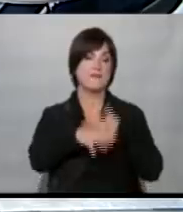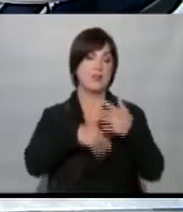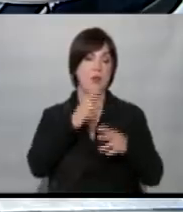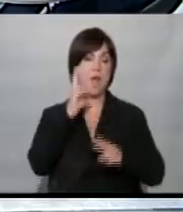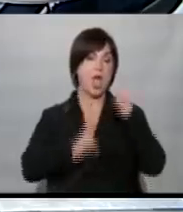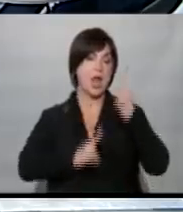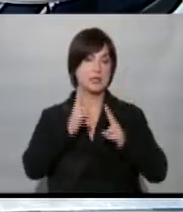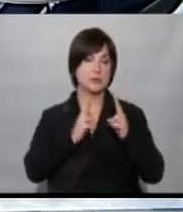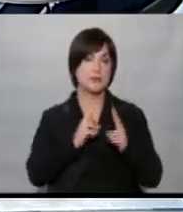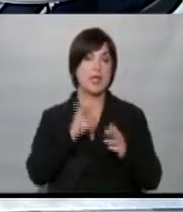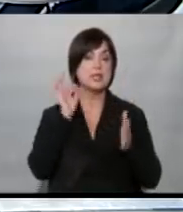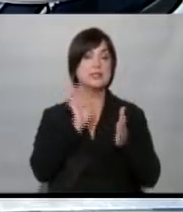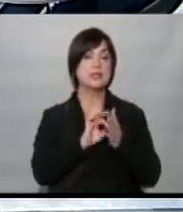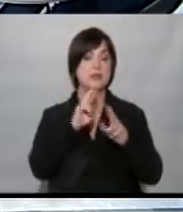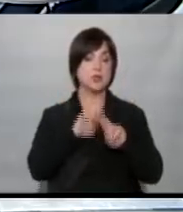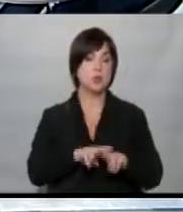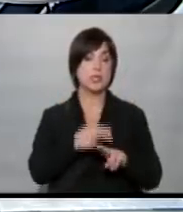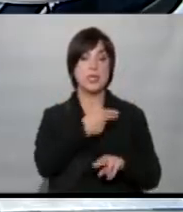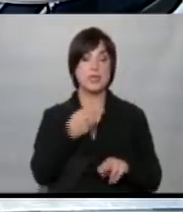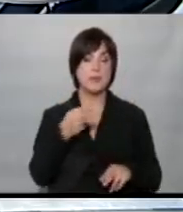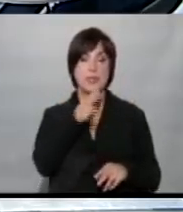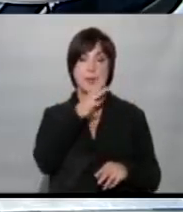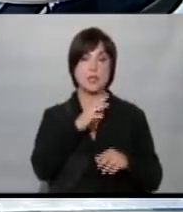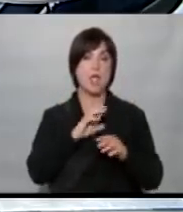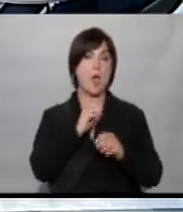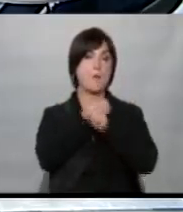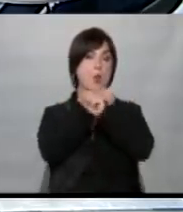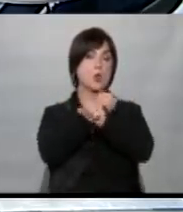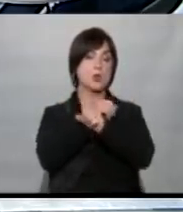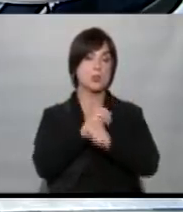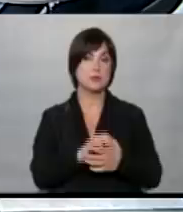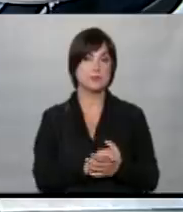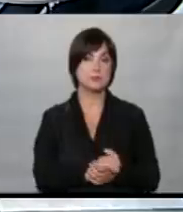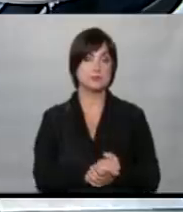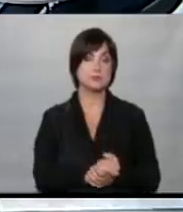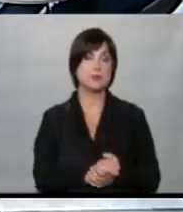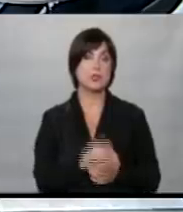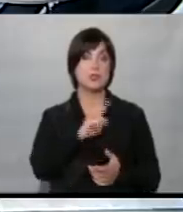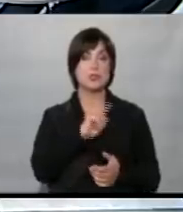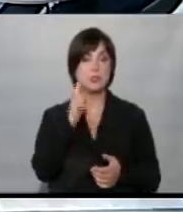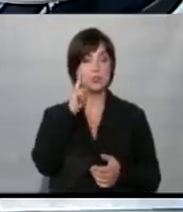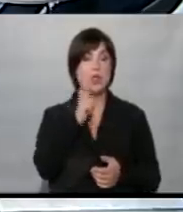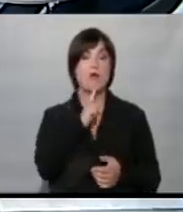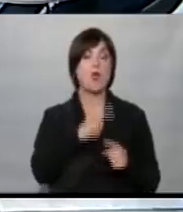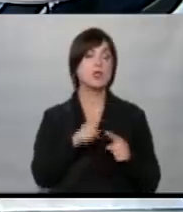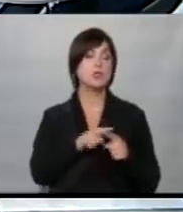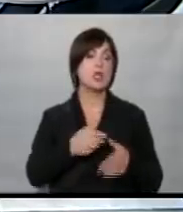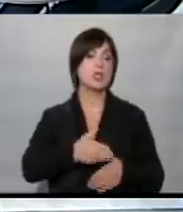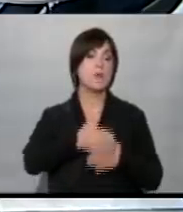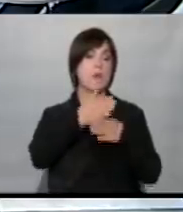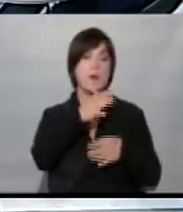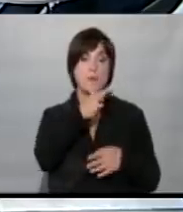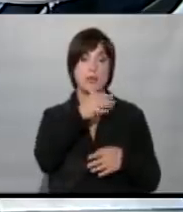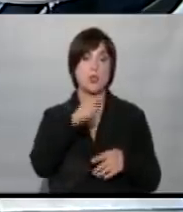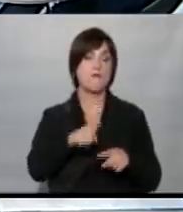значи, целта е да остане името Македонија на бойкотирам, колку што сватив. Да, но ништо не значи тоа, на кој начин ќе им помогнат на